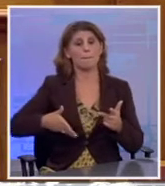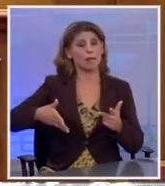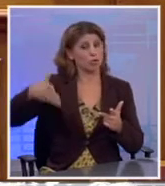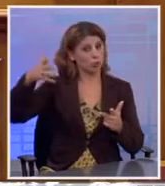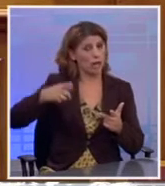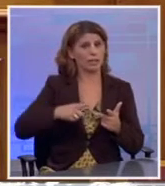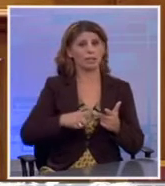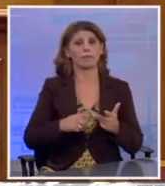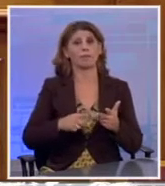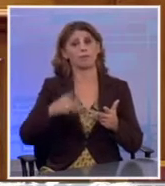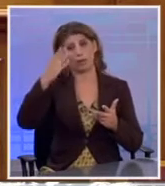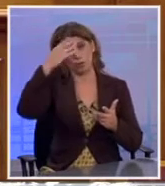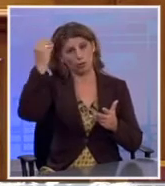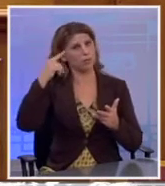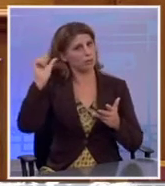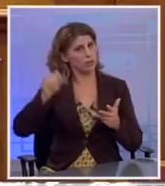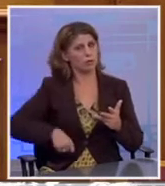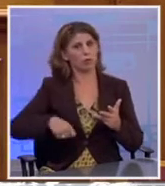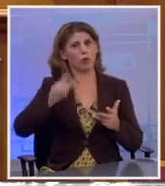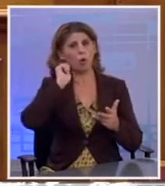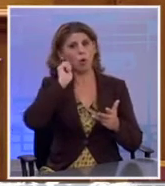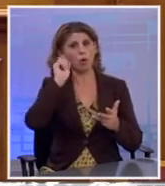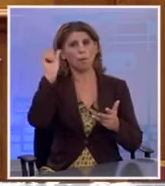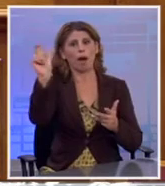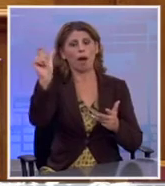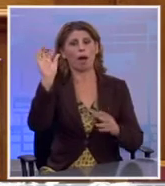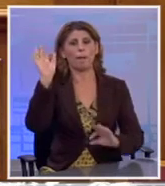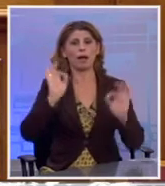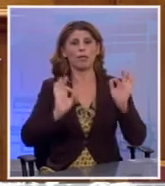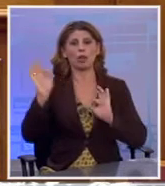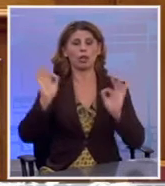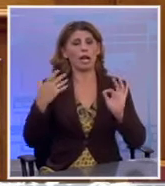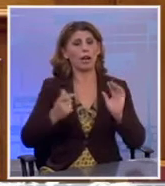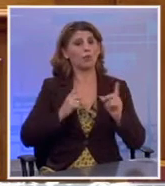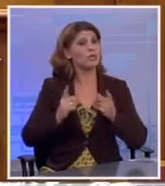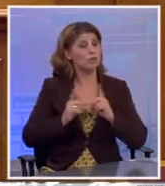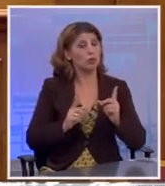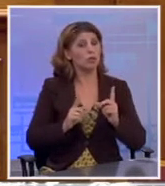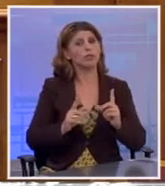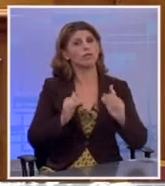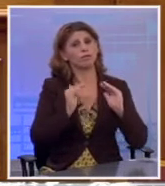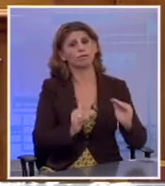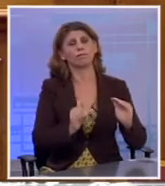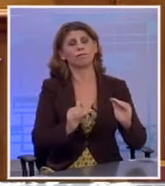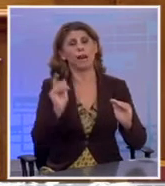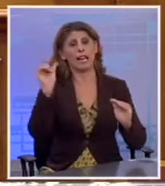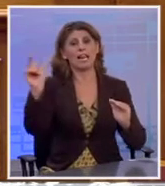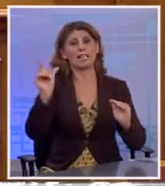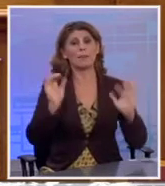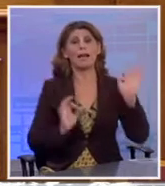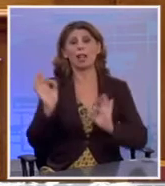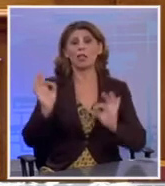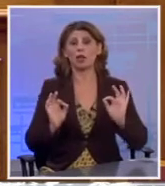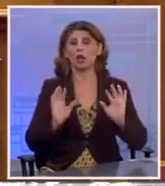Μητσοτάκης και ο Τσίπρας συμφωνούν στο Νόβα Μακεδονία. Έχουν συμφωνήσει να μείνει η λέξη